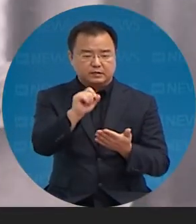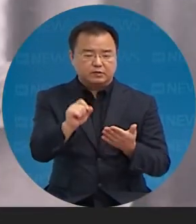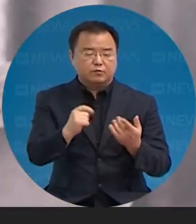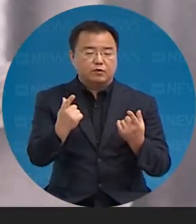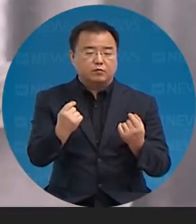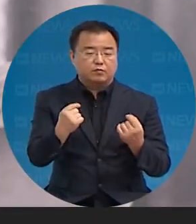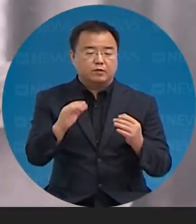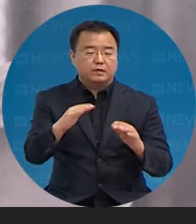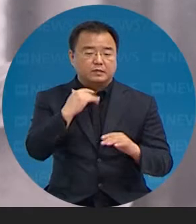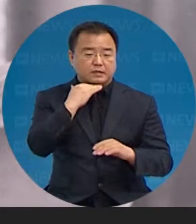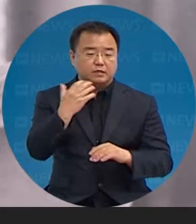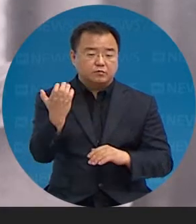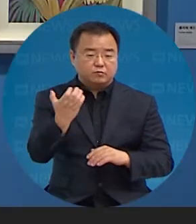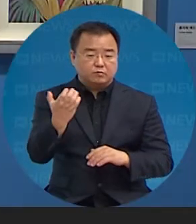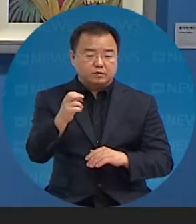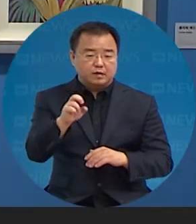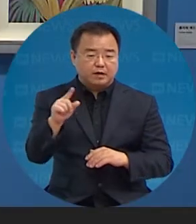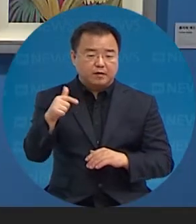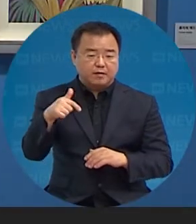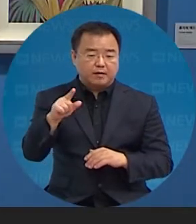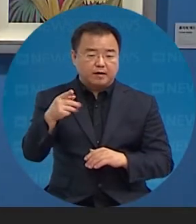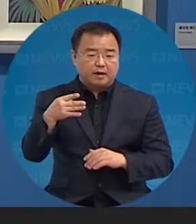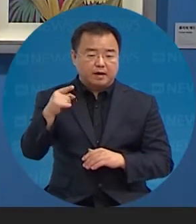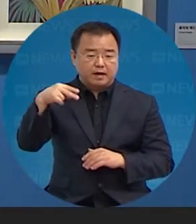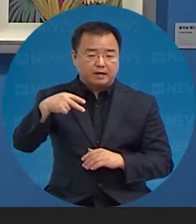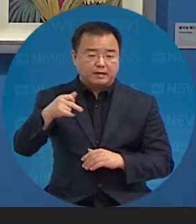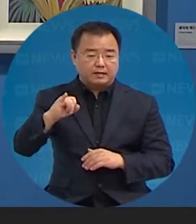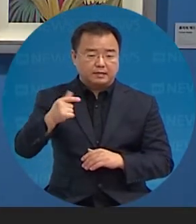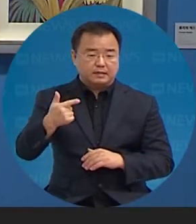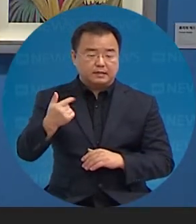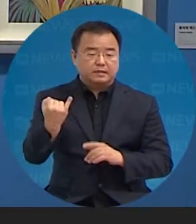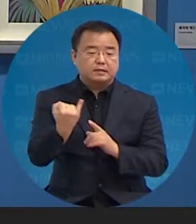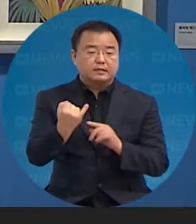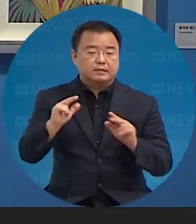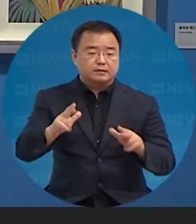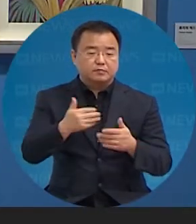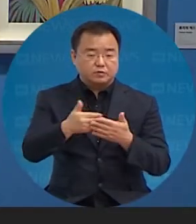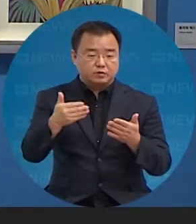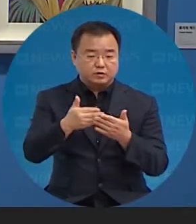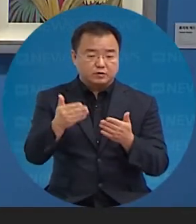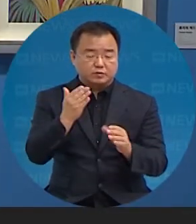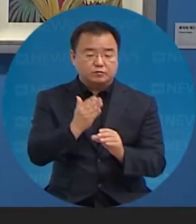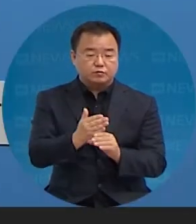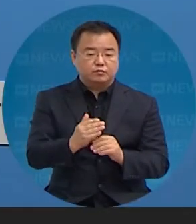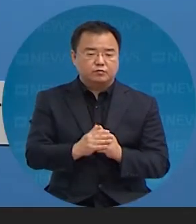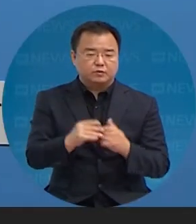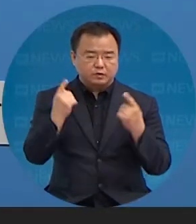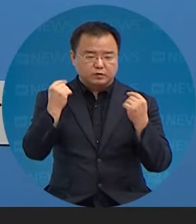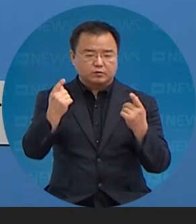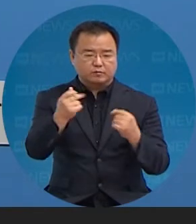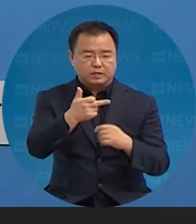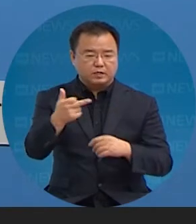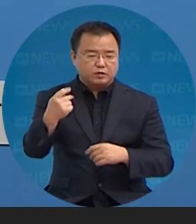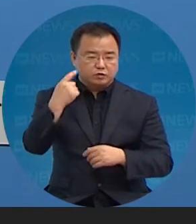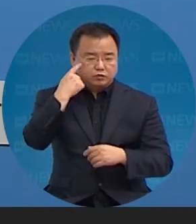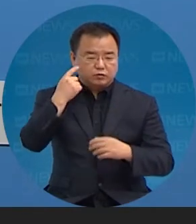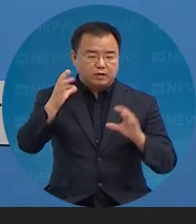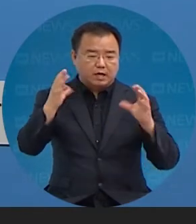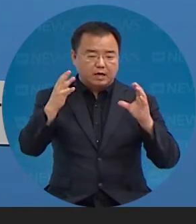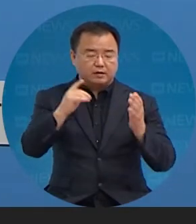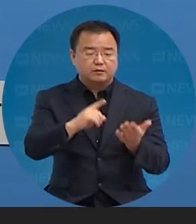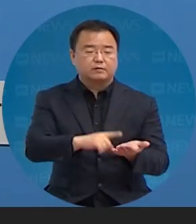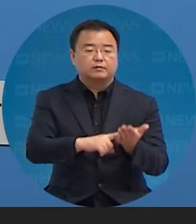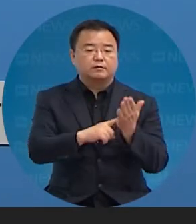90세가 된 마가렛 킨은 지금도 끊임없이 그림을 그리고 있습니다. 여전히 큰 눈의 아이들이